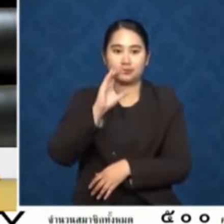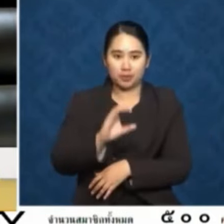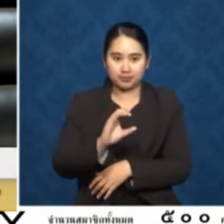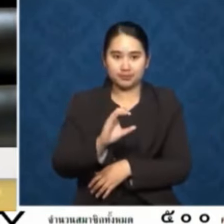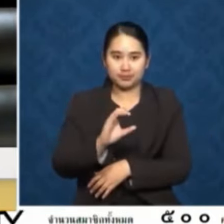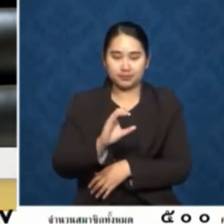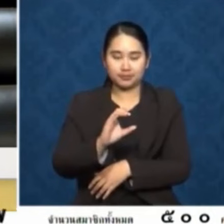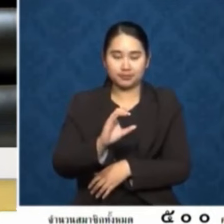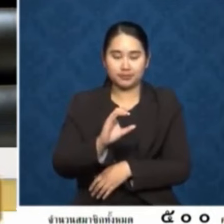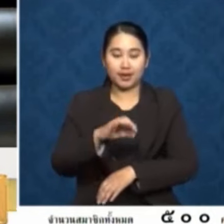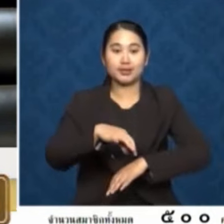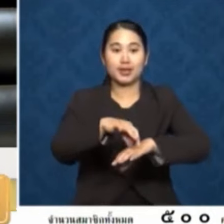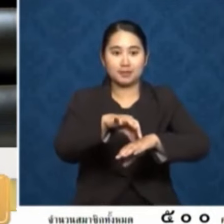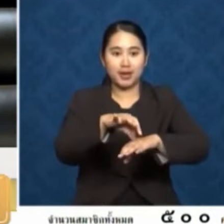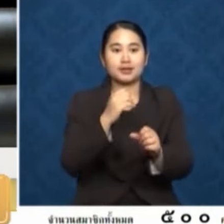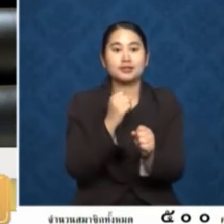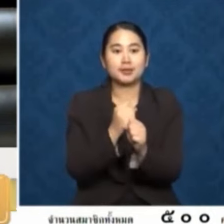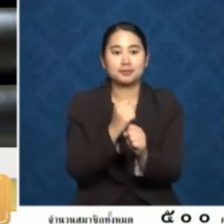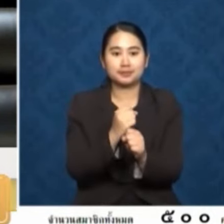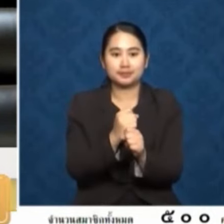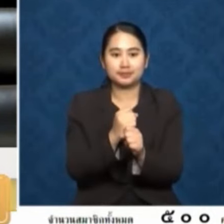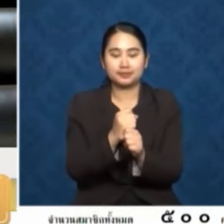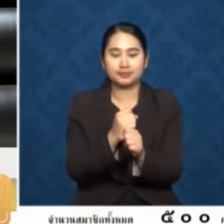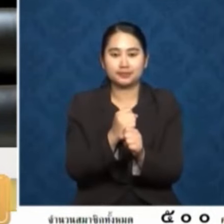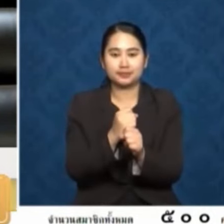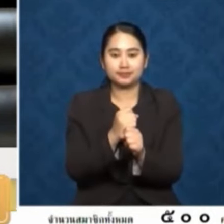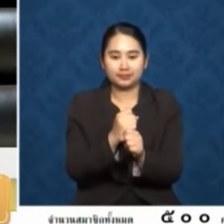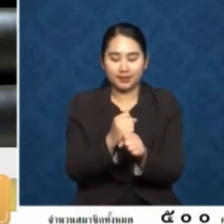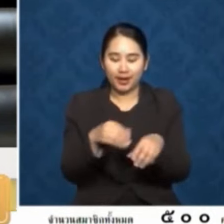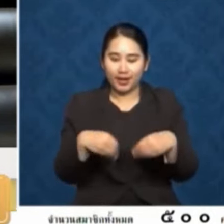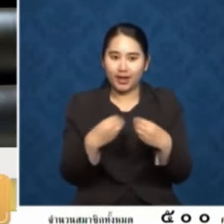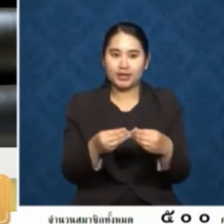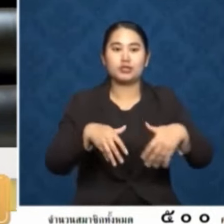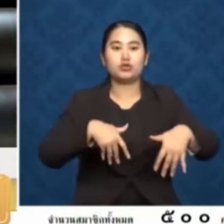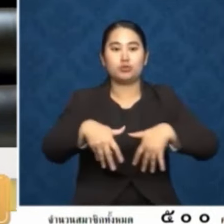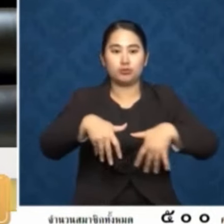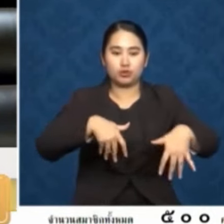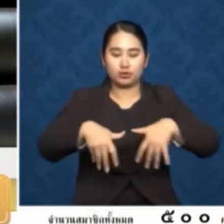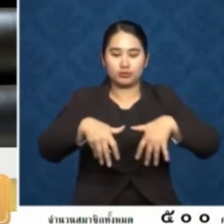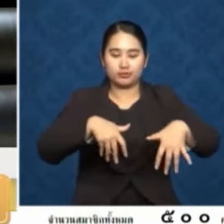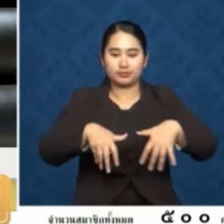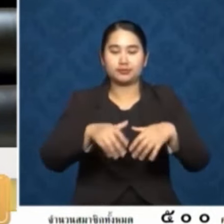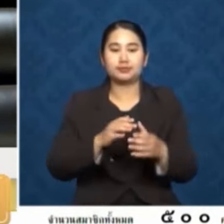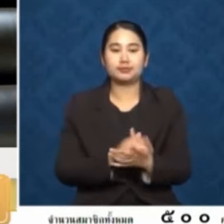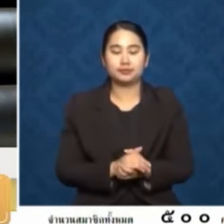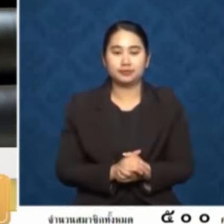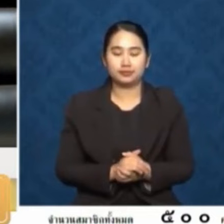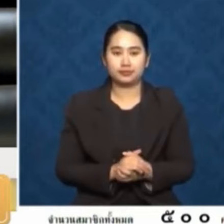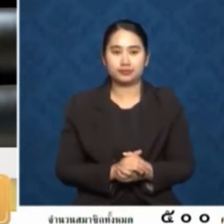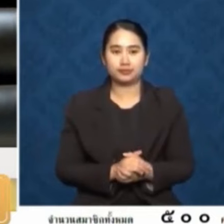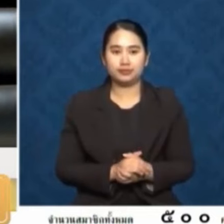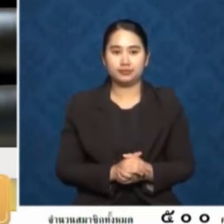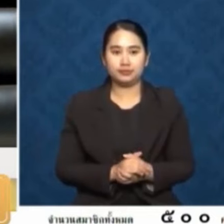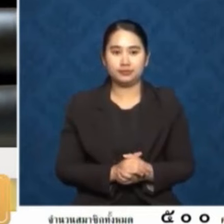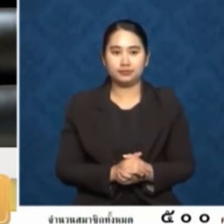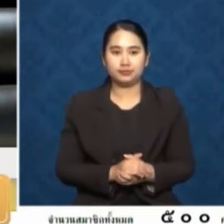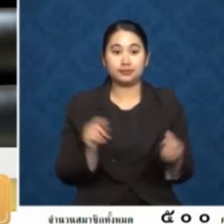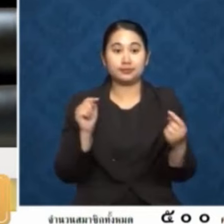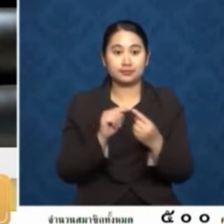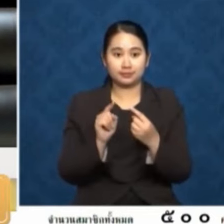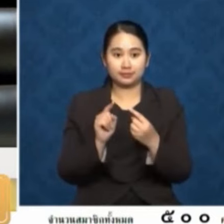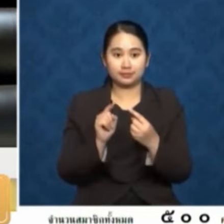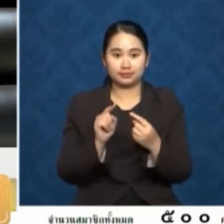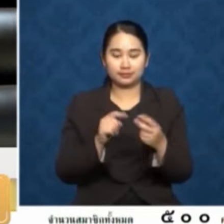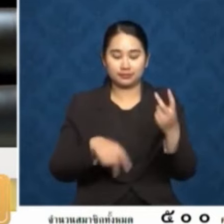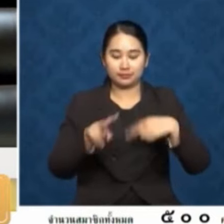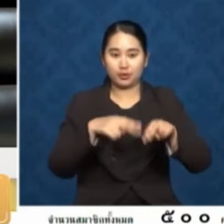าหน้าที่ต่างๆไปใกล้ประชาชนที่สุดและในส่วนการจะป้อง